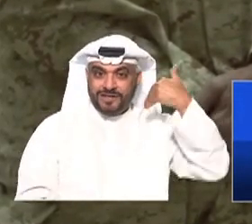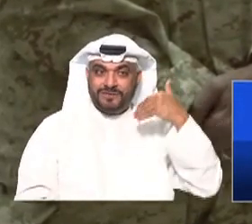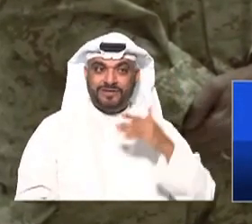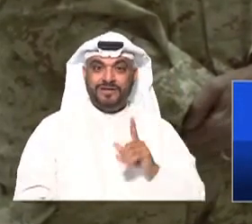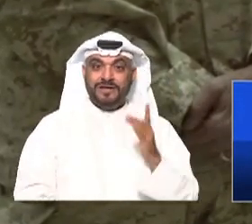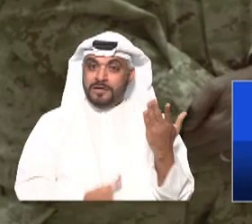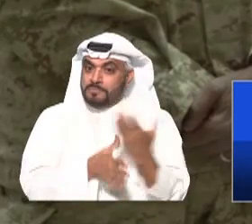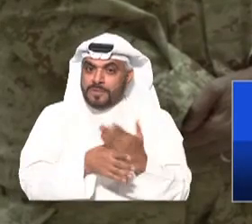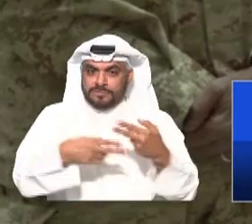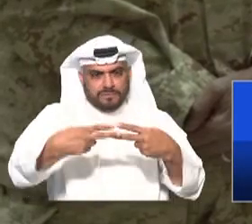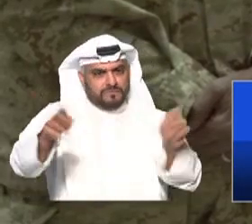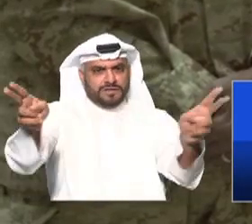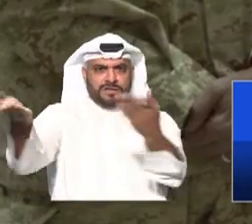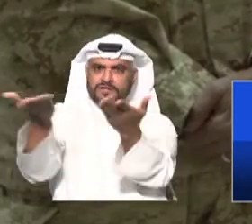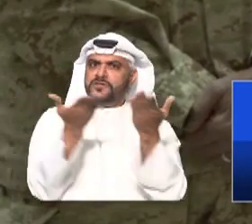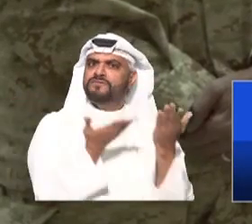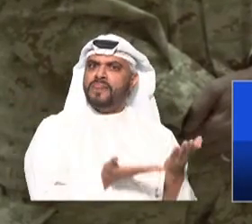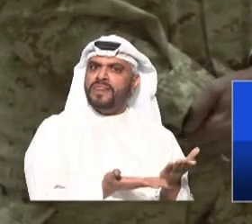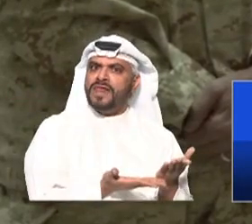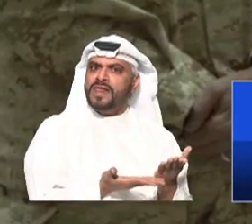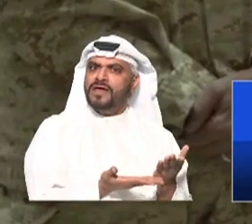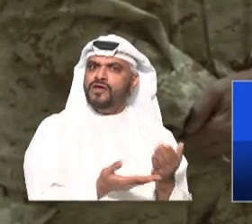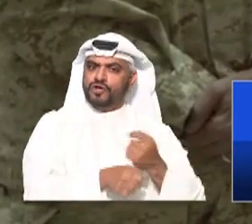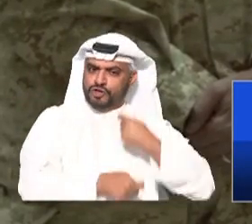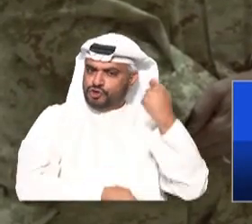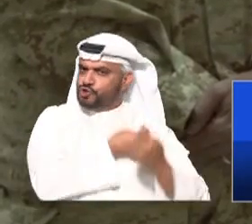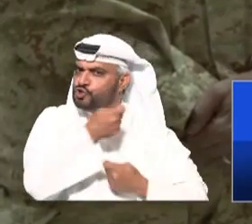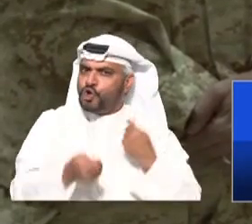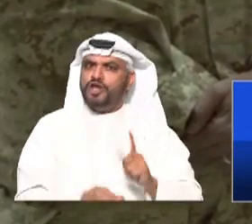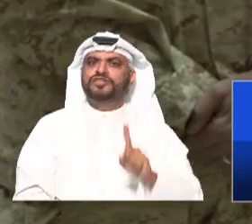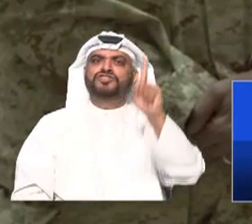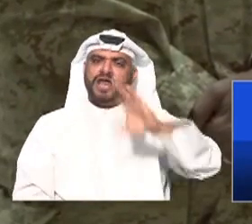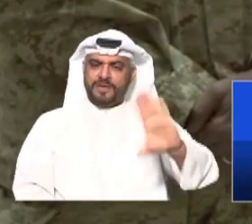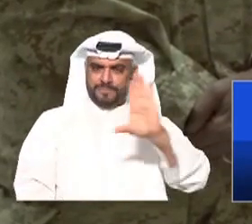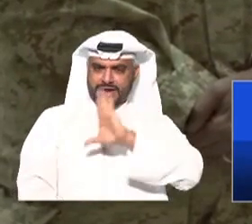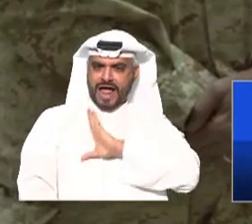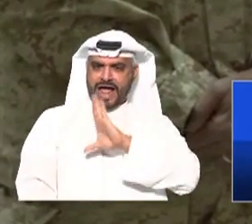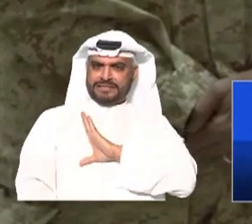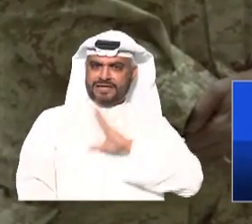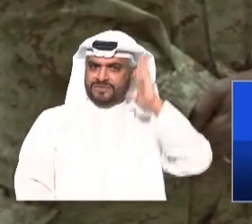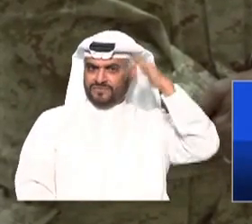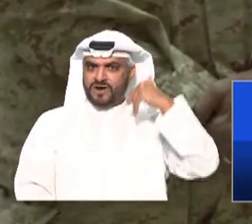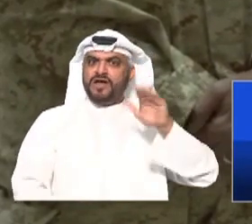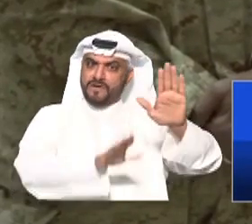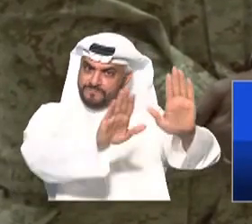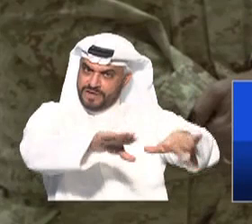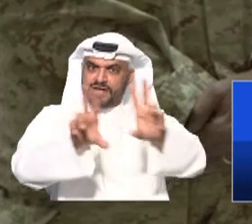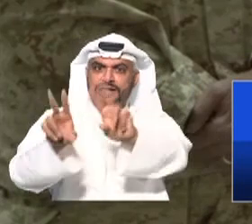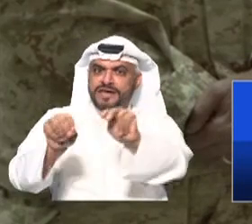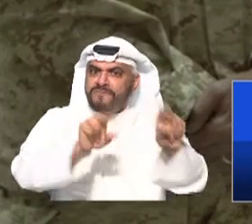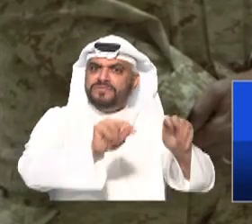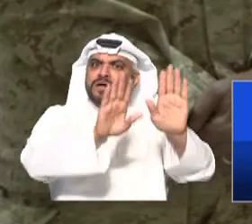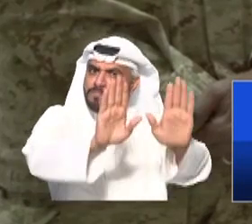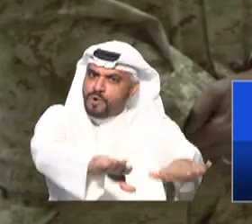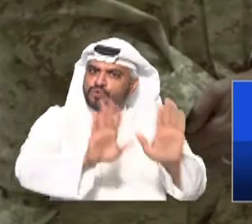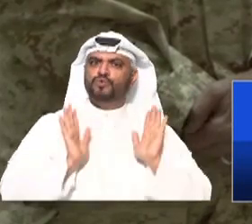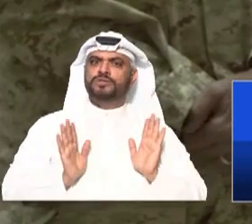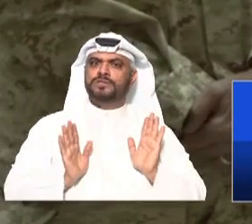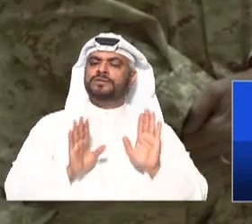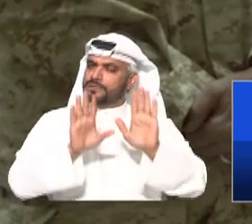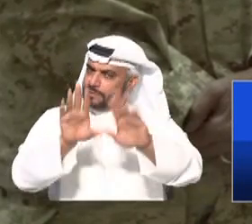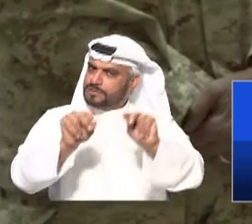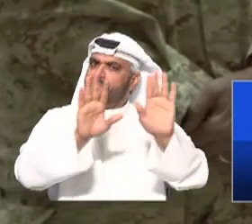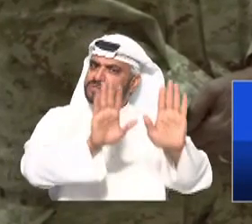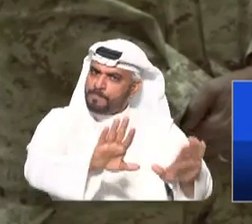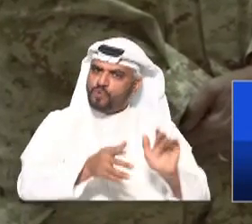ليش ما افتح لهم المجال ان يتخرطون بالسلك العسكري في مكانهم بالاماكن اللي متواجدين فيها؟